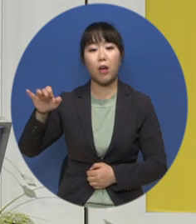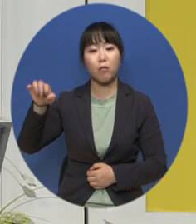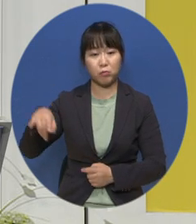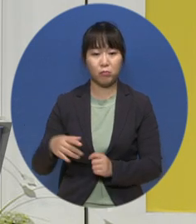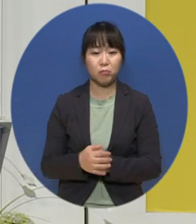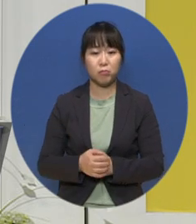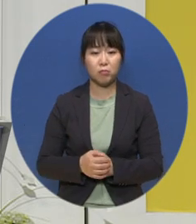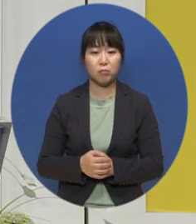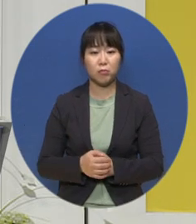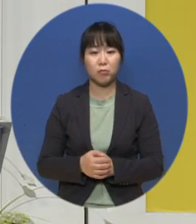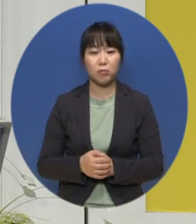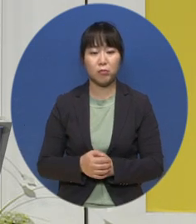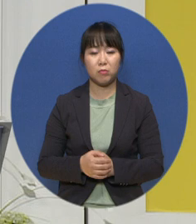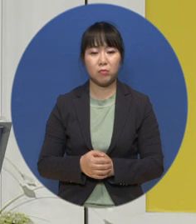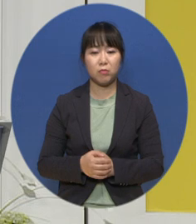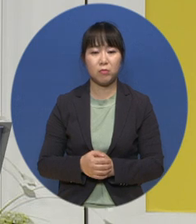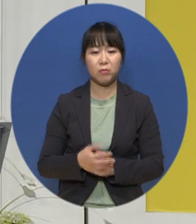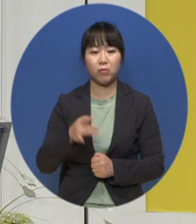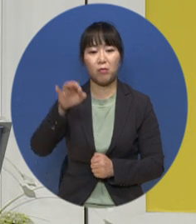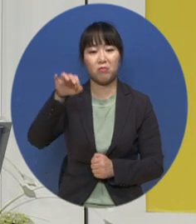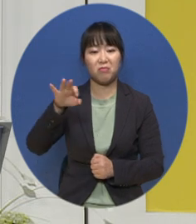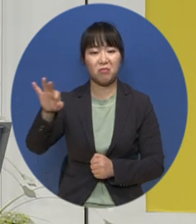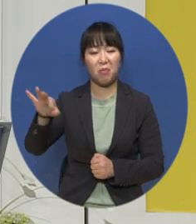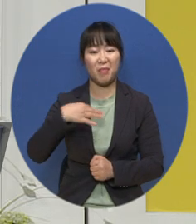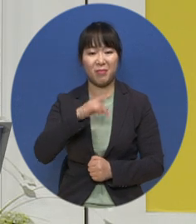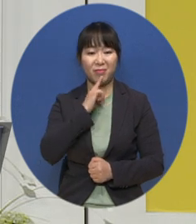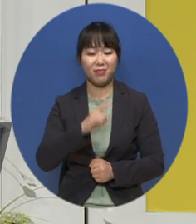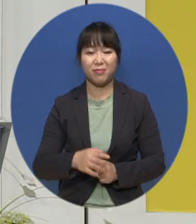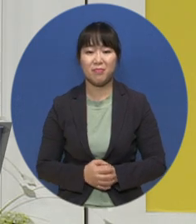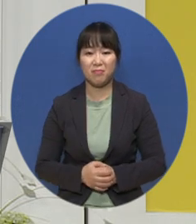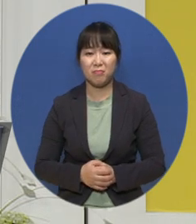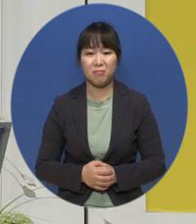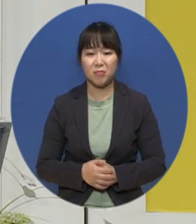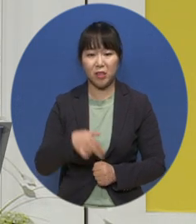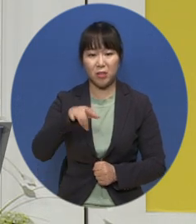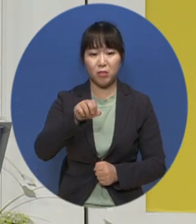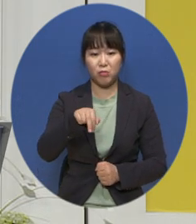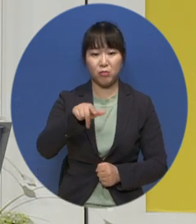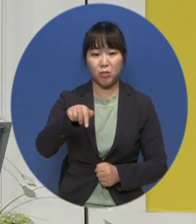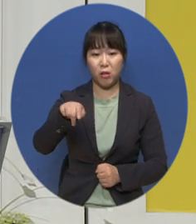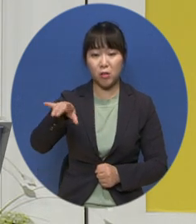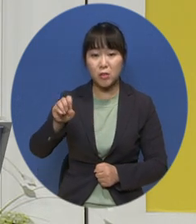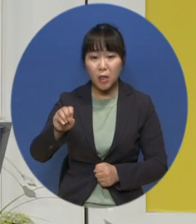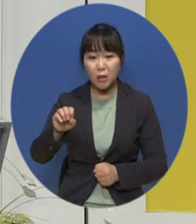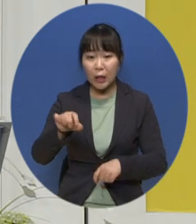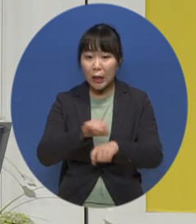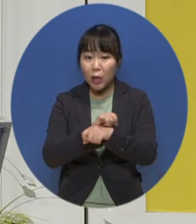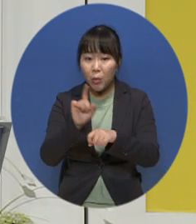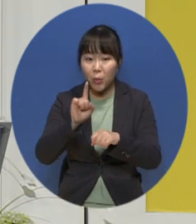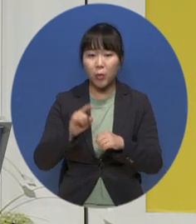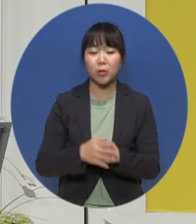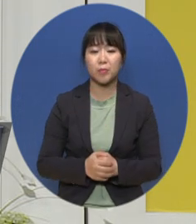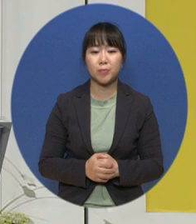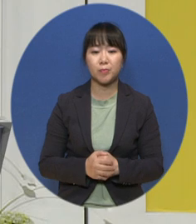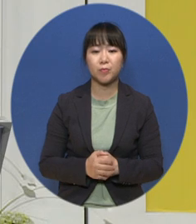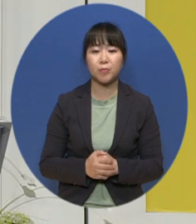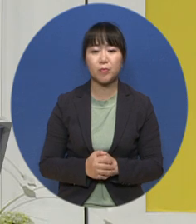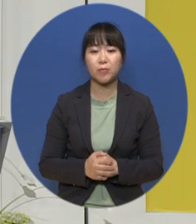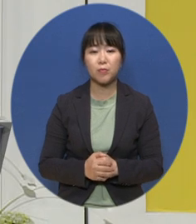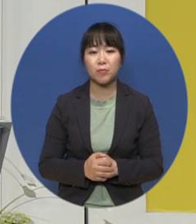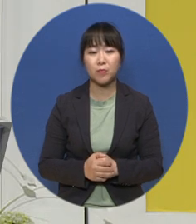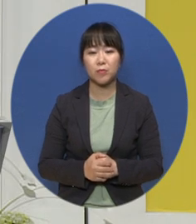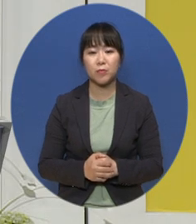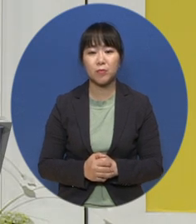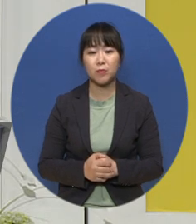중 조사한 깨어있어 돈 받아 못하고 어 그런데 중 조사 완료 특이한게 있어요 그런데 습득 그 노래